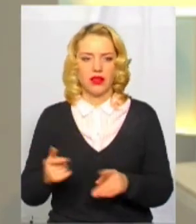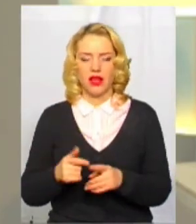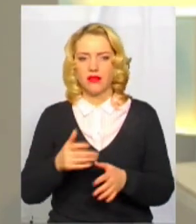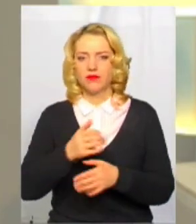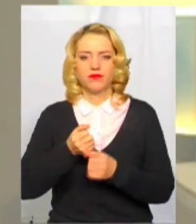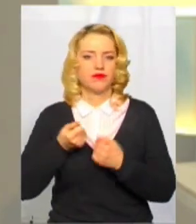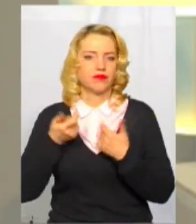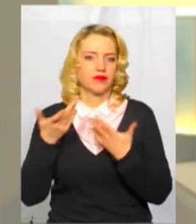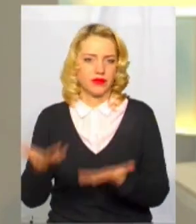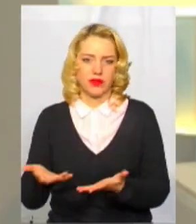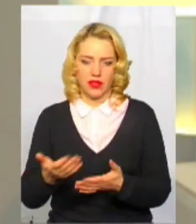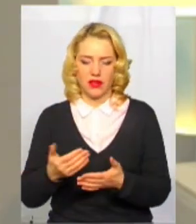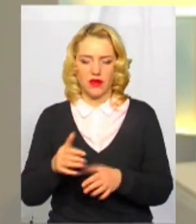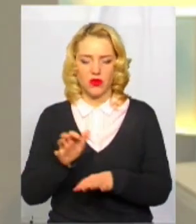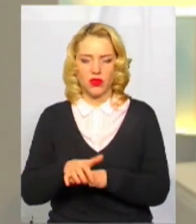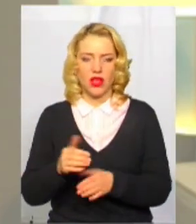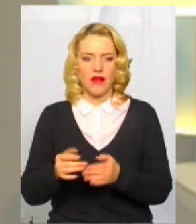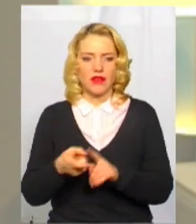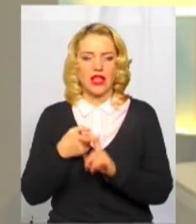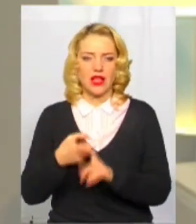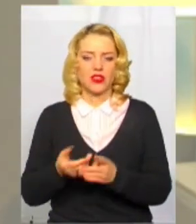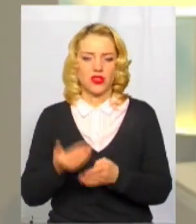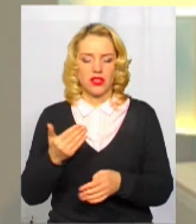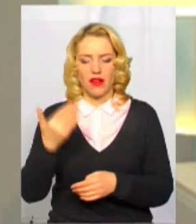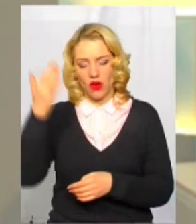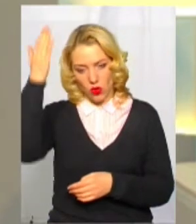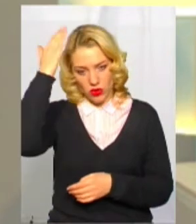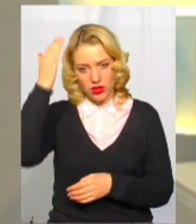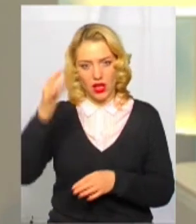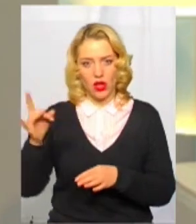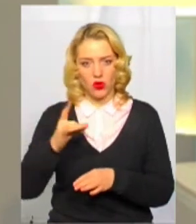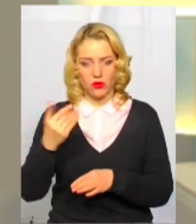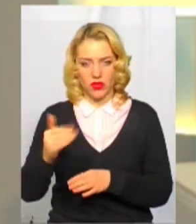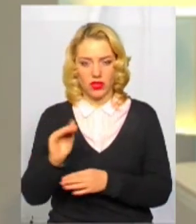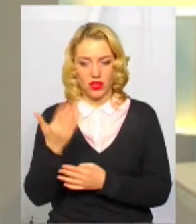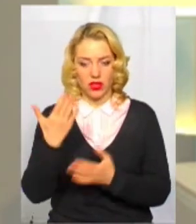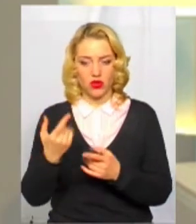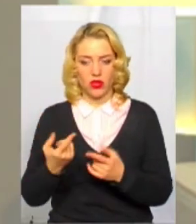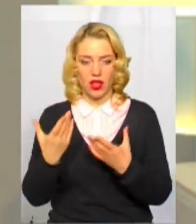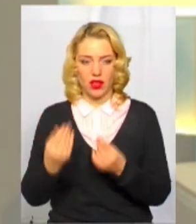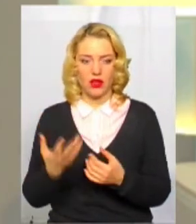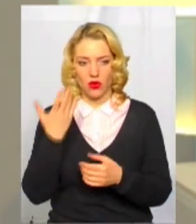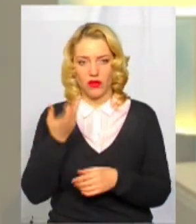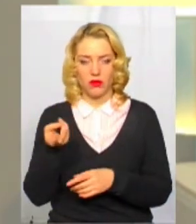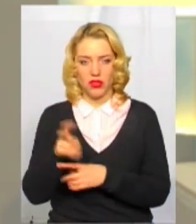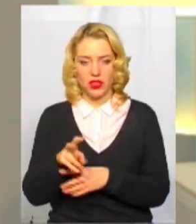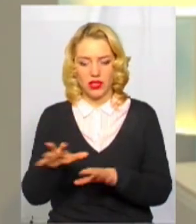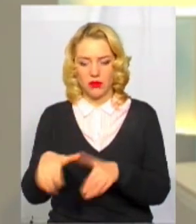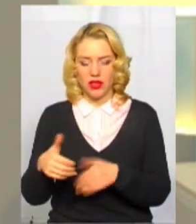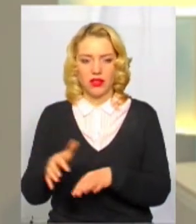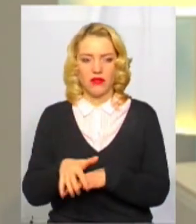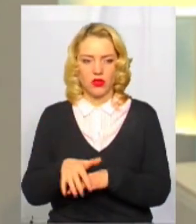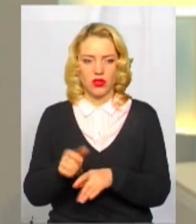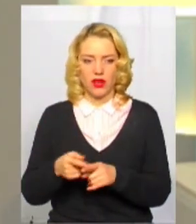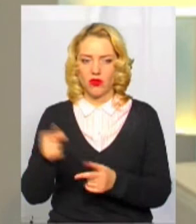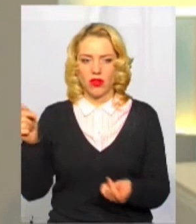кількість взуття в залежності від розміру вашої дитини. І якщо на день коли ви прийшли забирати взуття, воно вам не підходить,